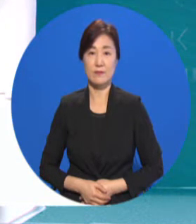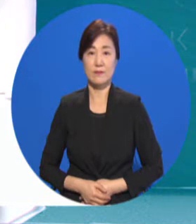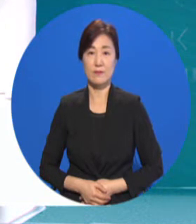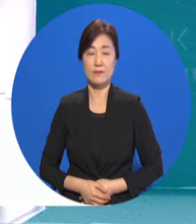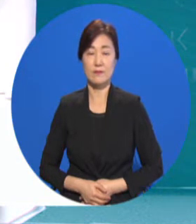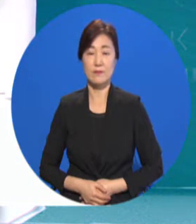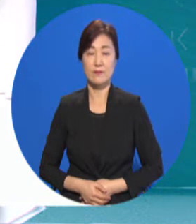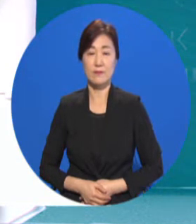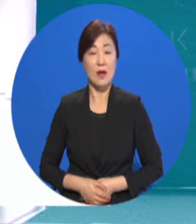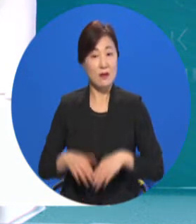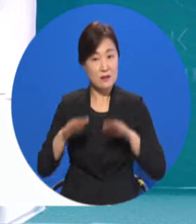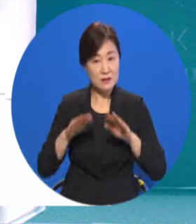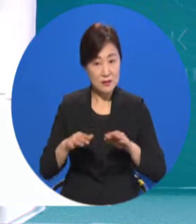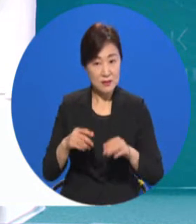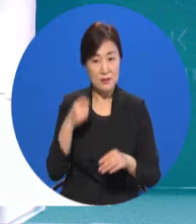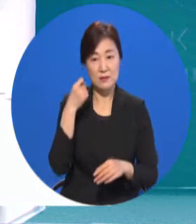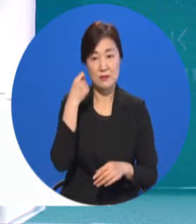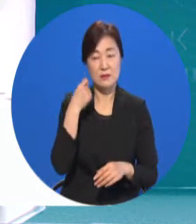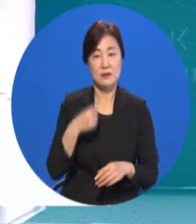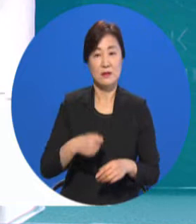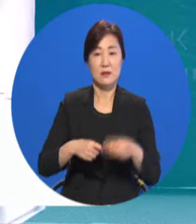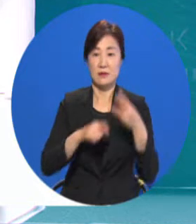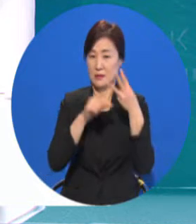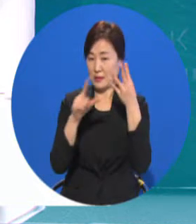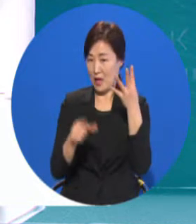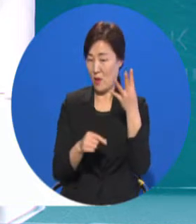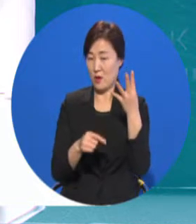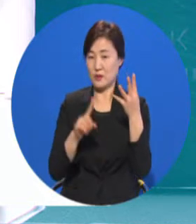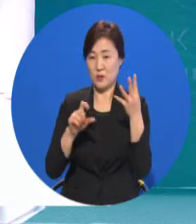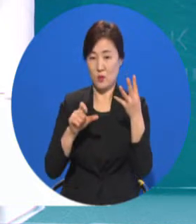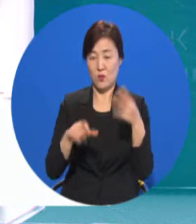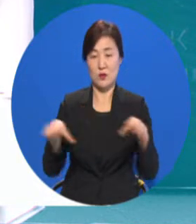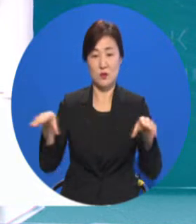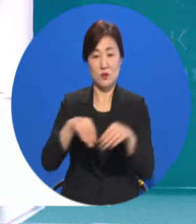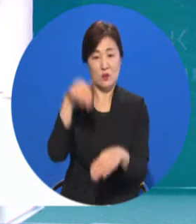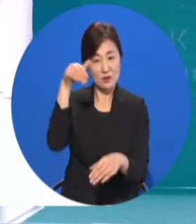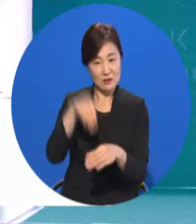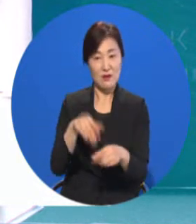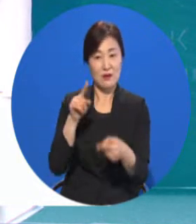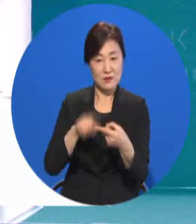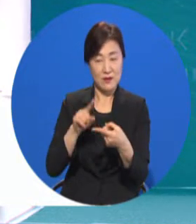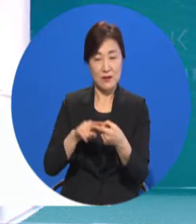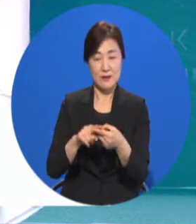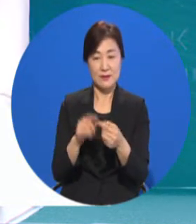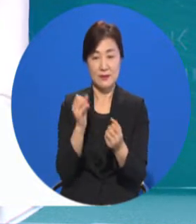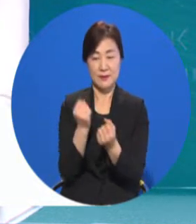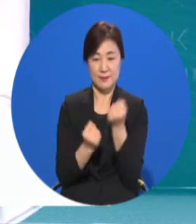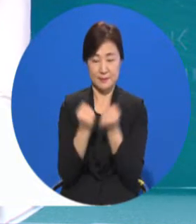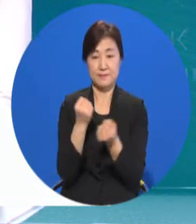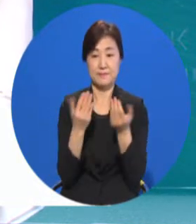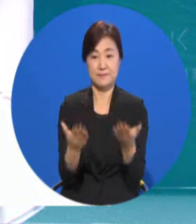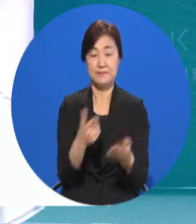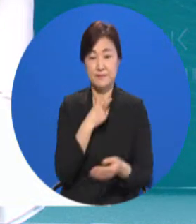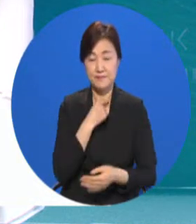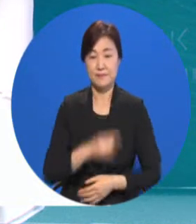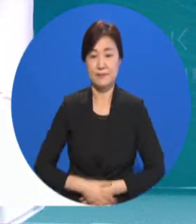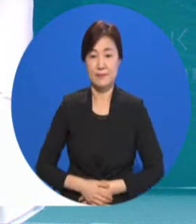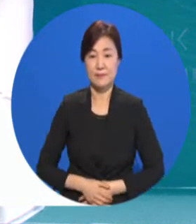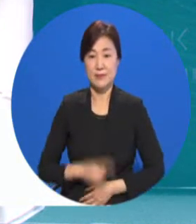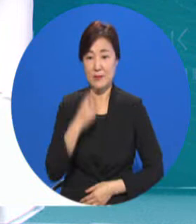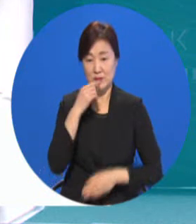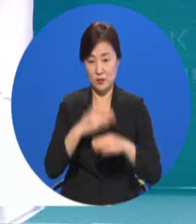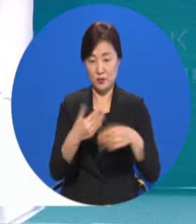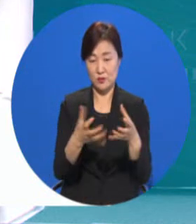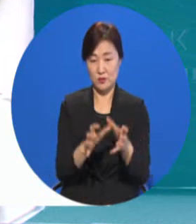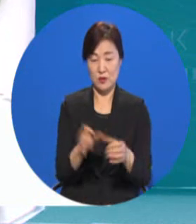예, 이제 다음 달로 다가온 총선 소식 살펴보겠습니다. 민주당 지역위원장들이 잇따라 컷오프되고